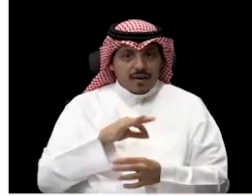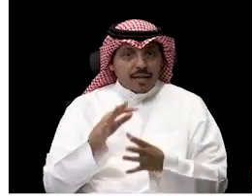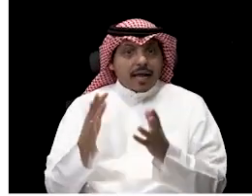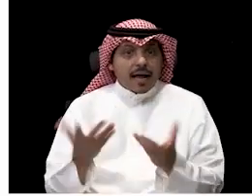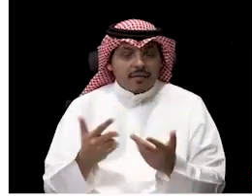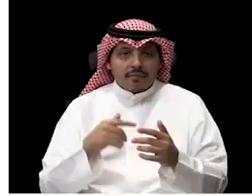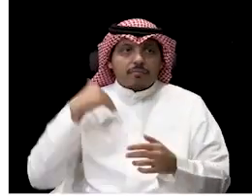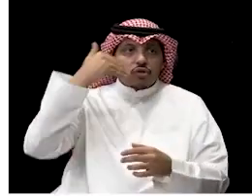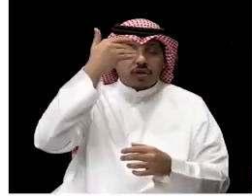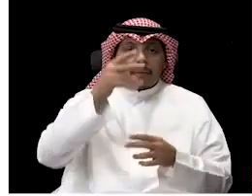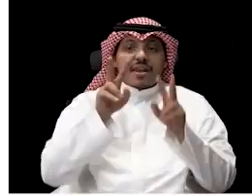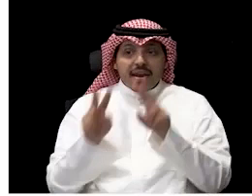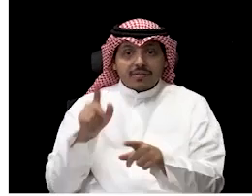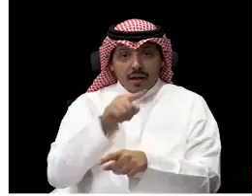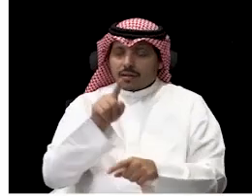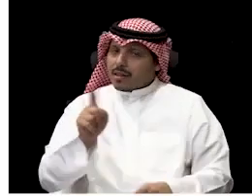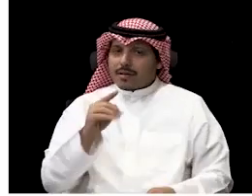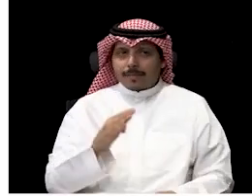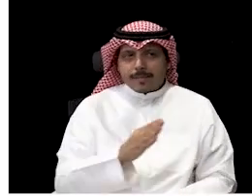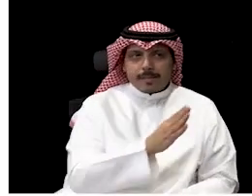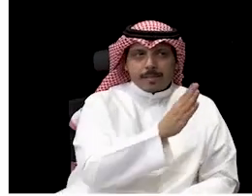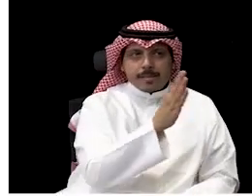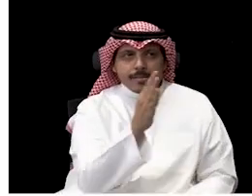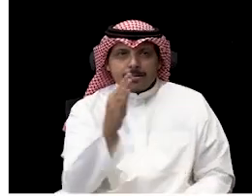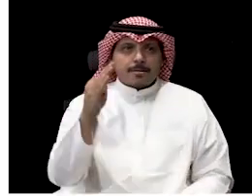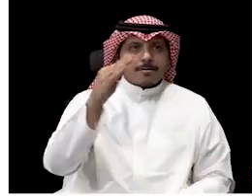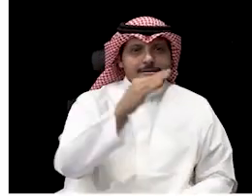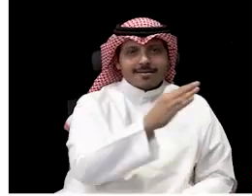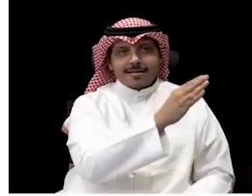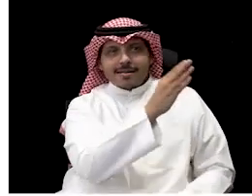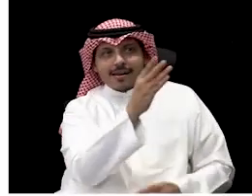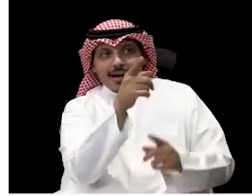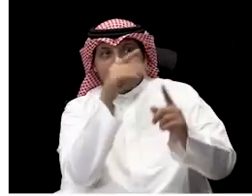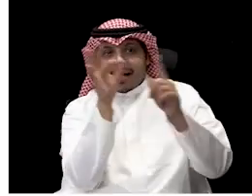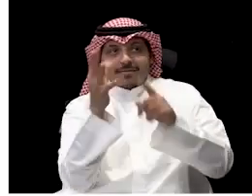منه، كذلك نركز ألا نقع فيه.